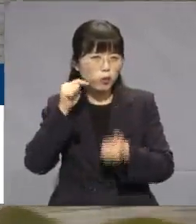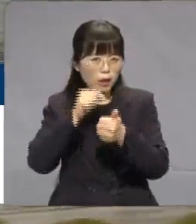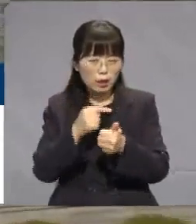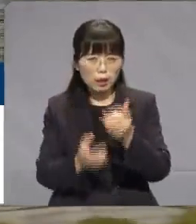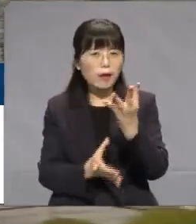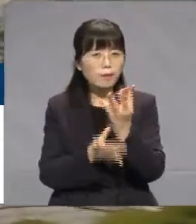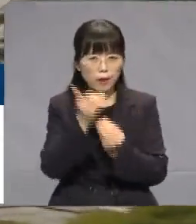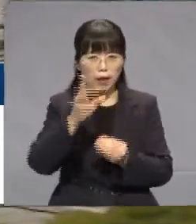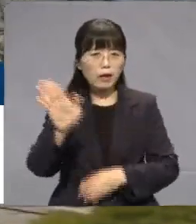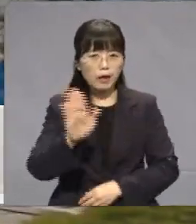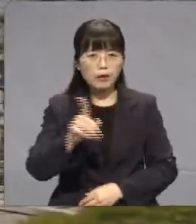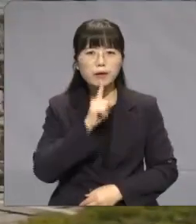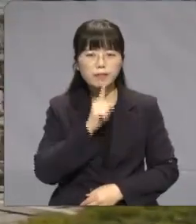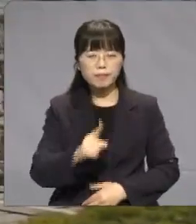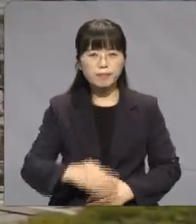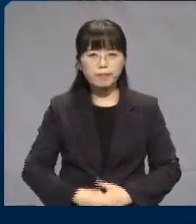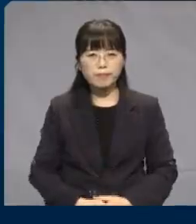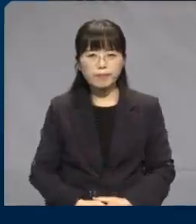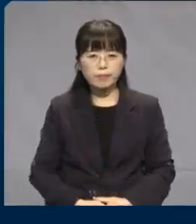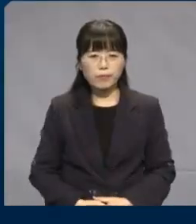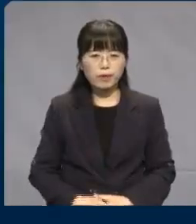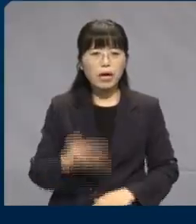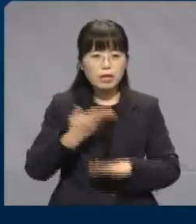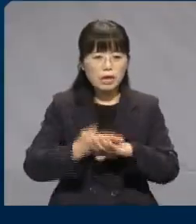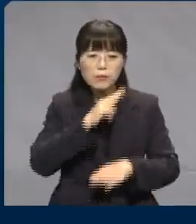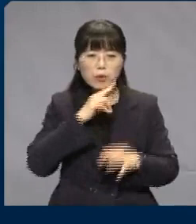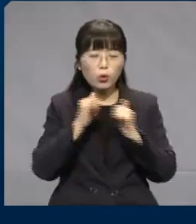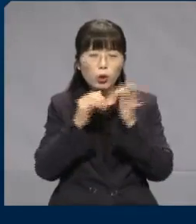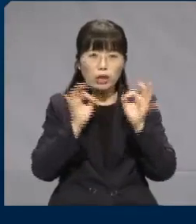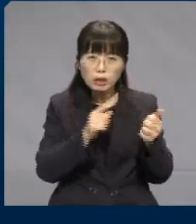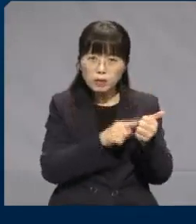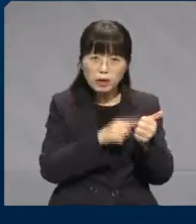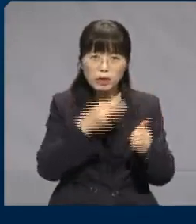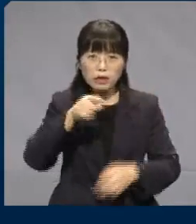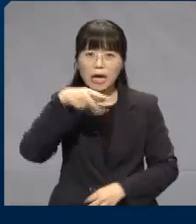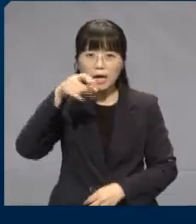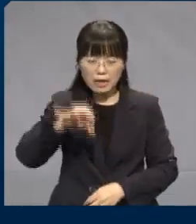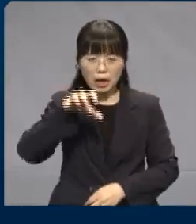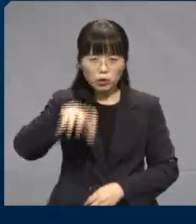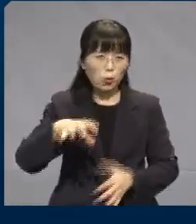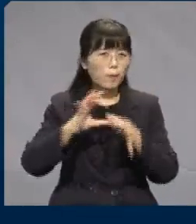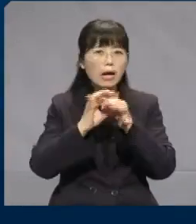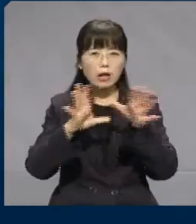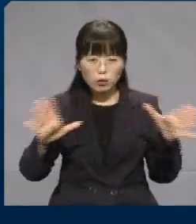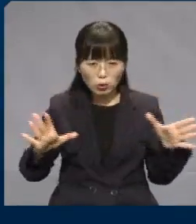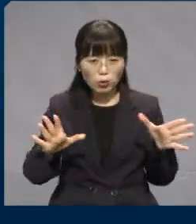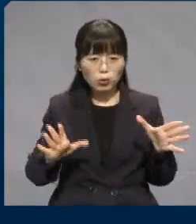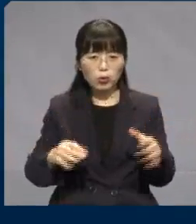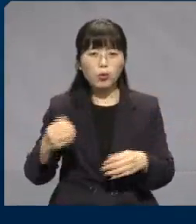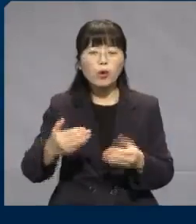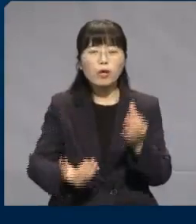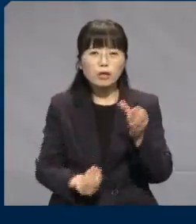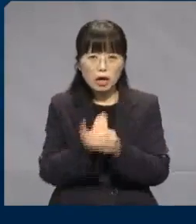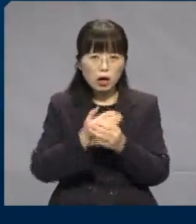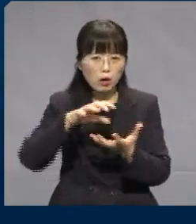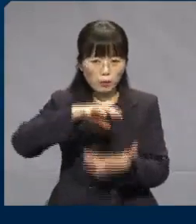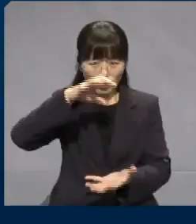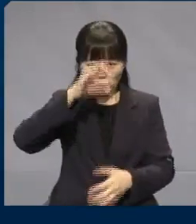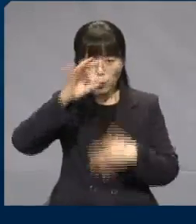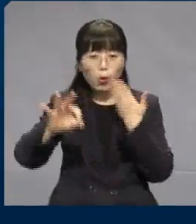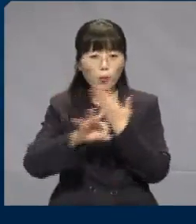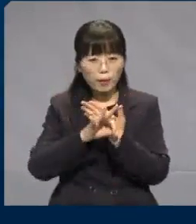병합하지 않기로 했습니다 다른 피고인 김씨는 대장동 사건과 관련이 없고 사등 을